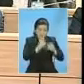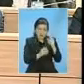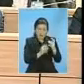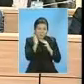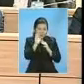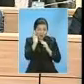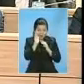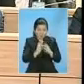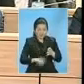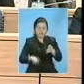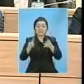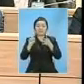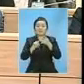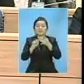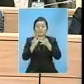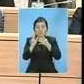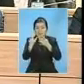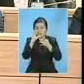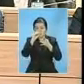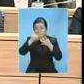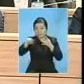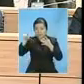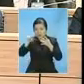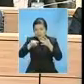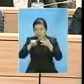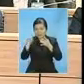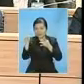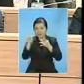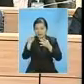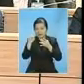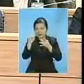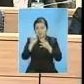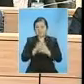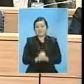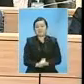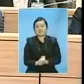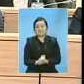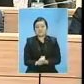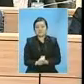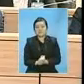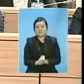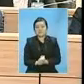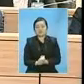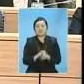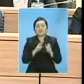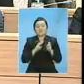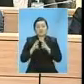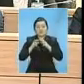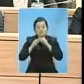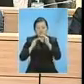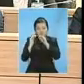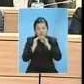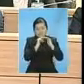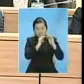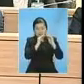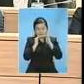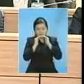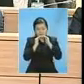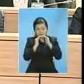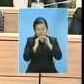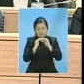3Peace building ก็คือการสร้างสันติภาพให้ความเป็นธรรมกับทุกฝ่าย4คือ